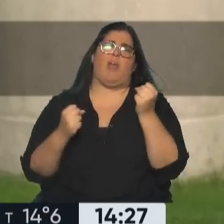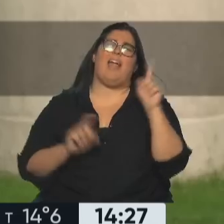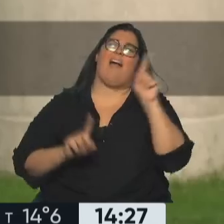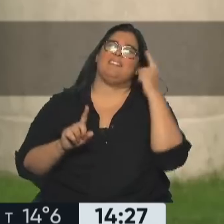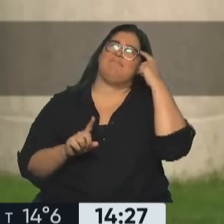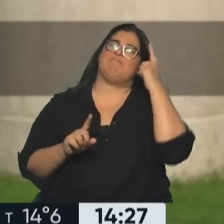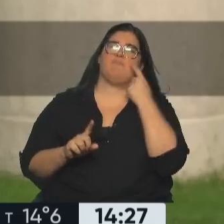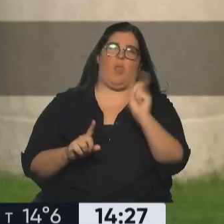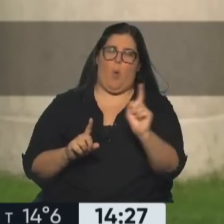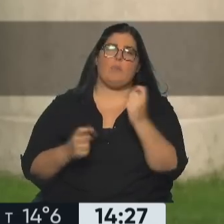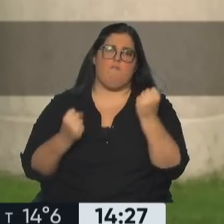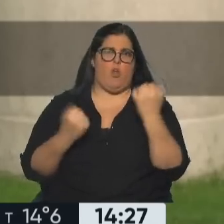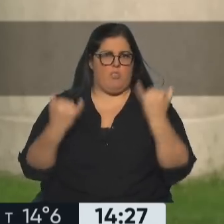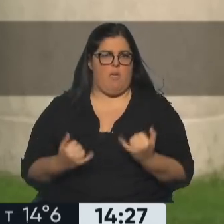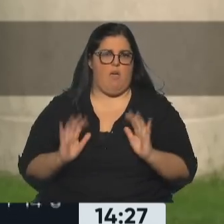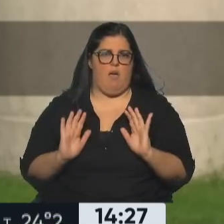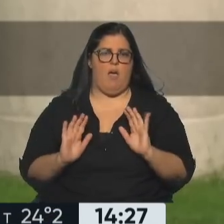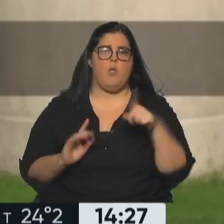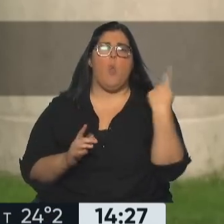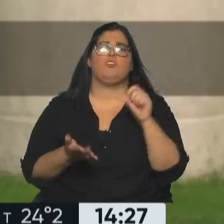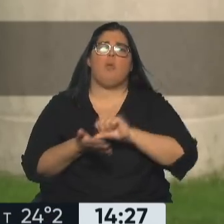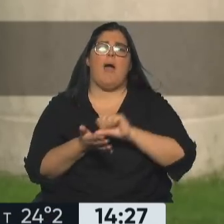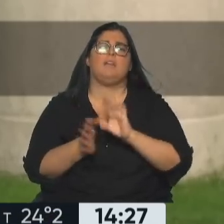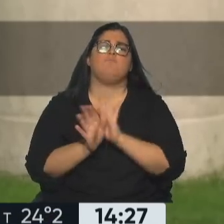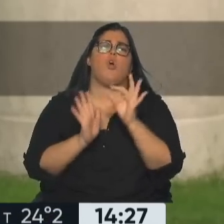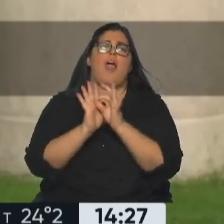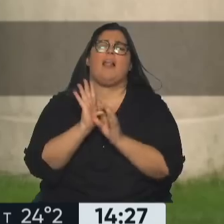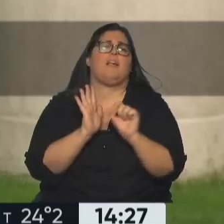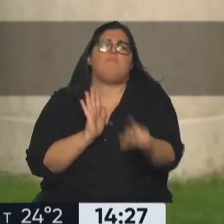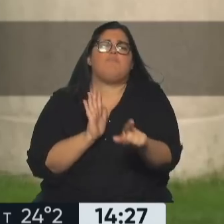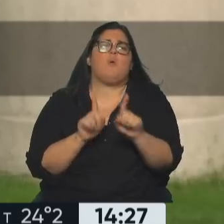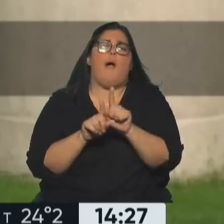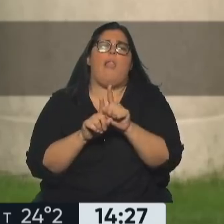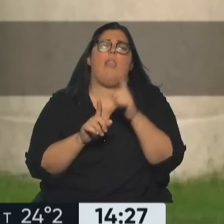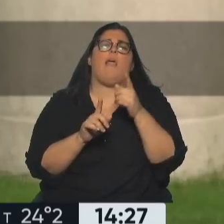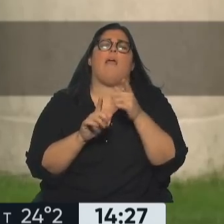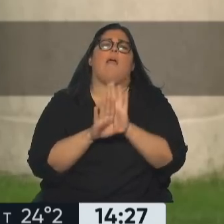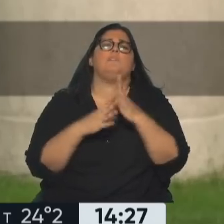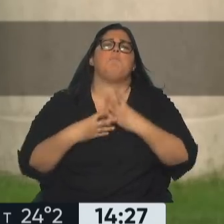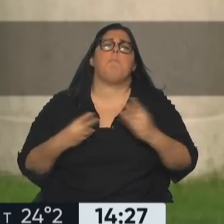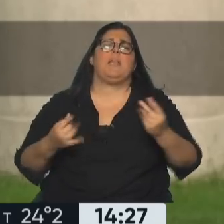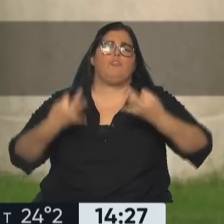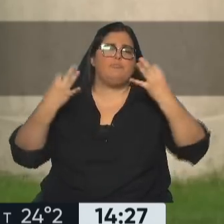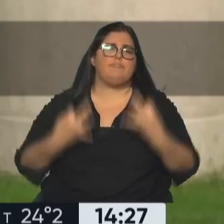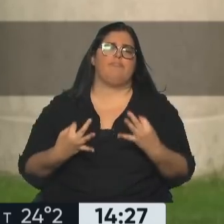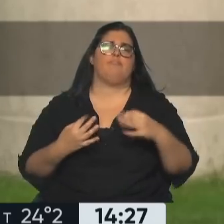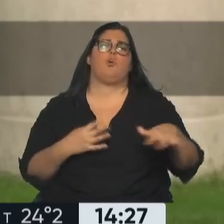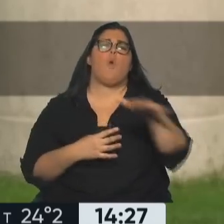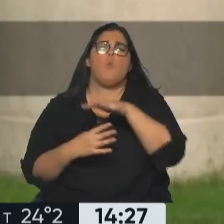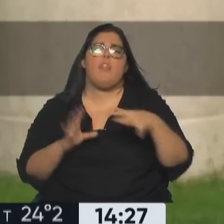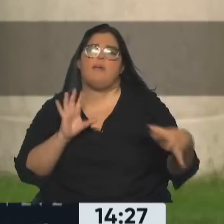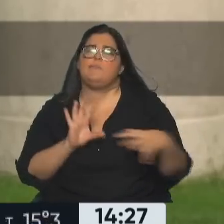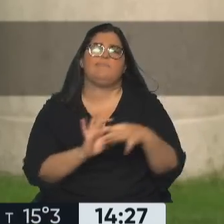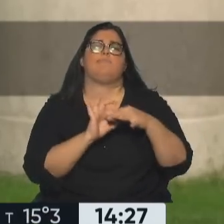wird. Der faire Ausgleich zwischen den Interessen in einem Geist der Gemeinsamkeit prägt unser Land. Und diesen Geist gilt es zu